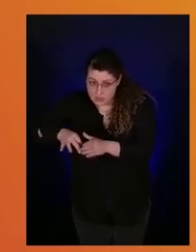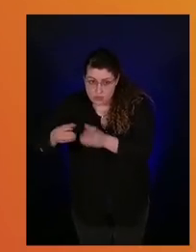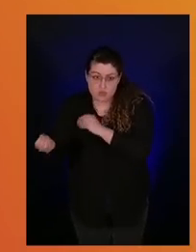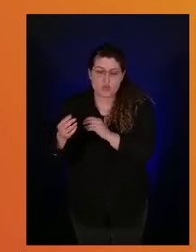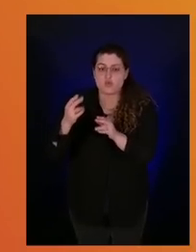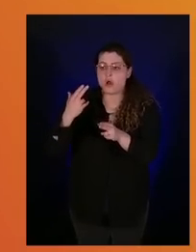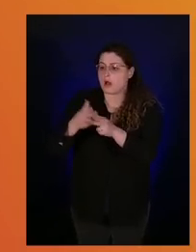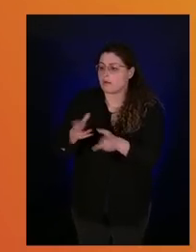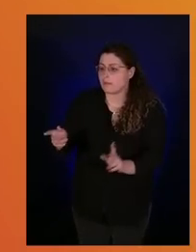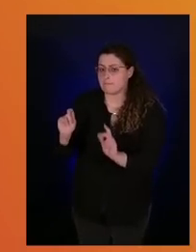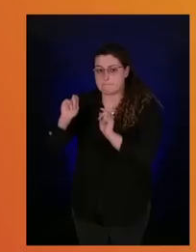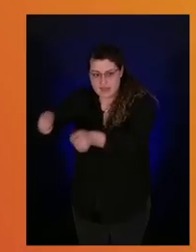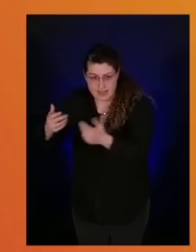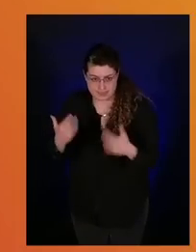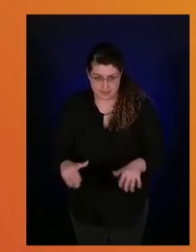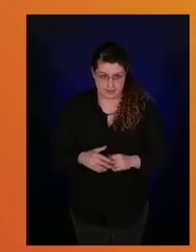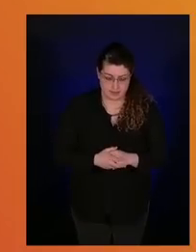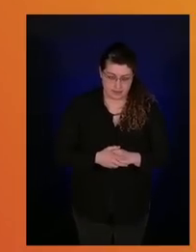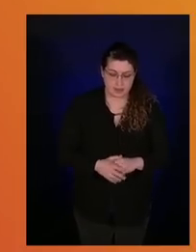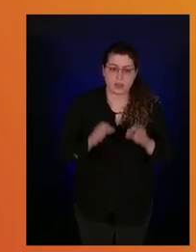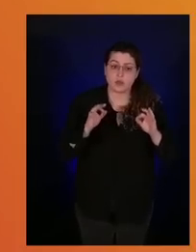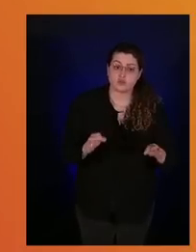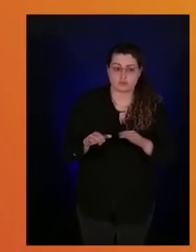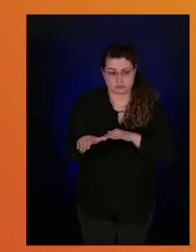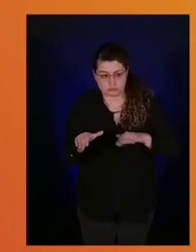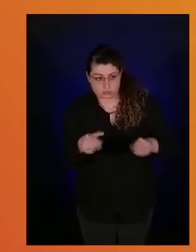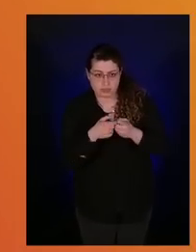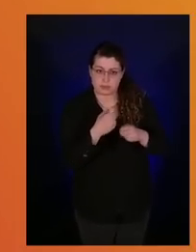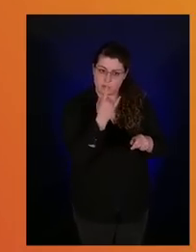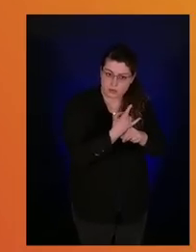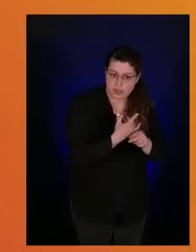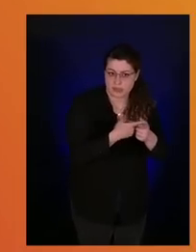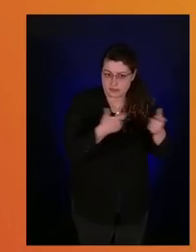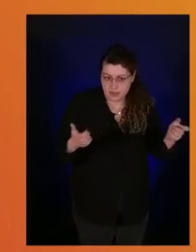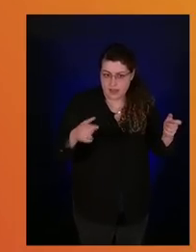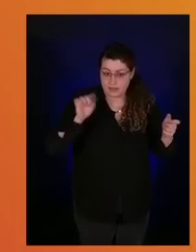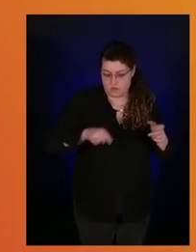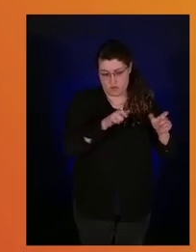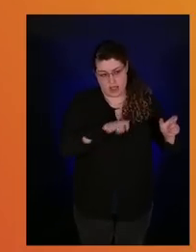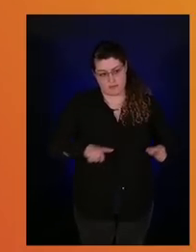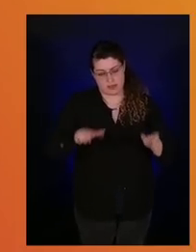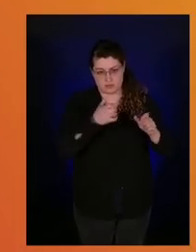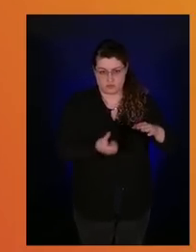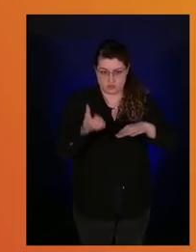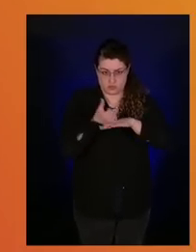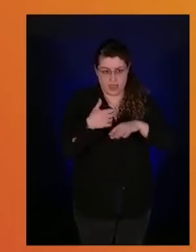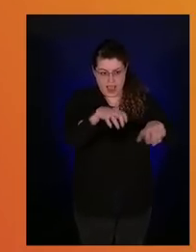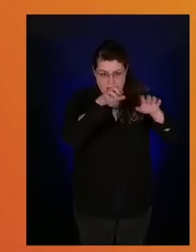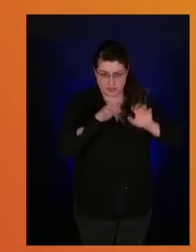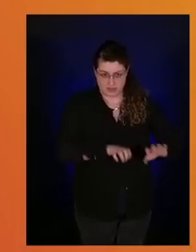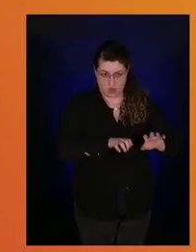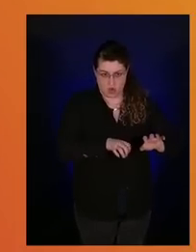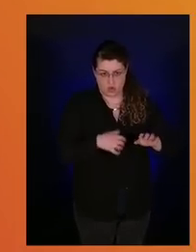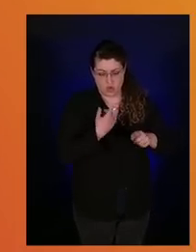mandatés. De même, les hébergements alternatifs à l'hôtellerie sont sous le contrôle de l'administrateur confédéral en lien avec